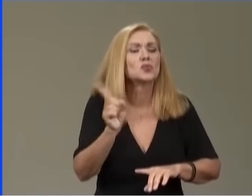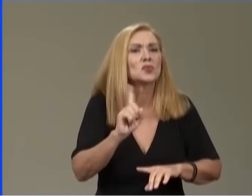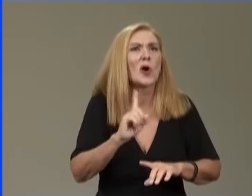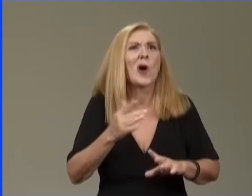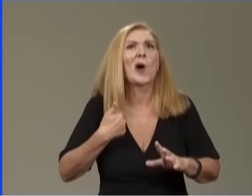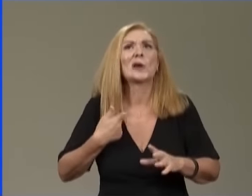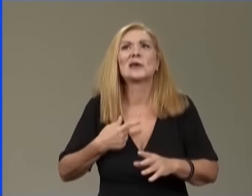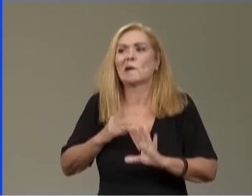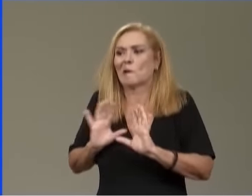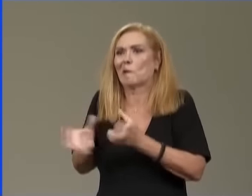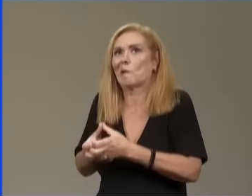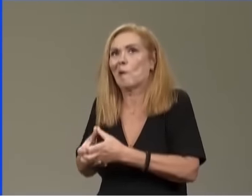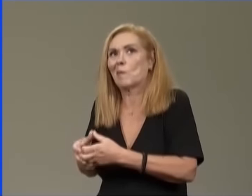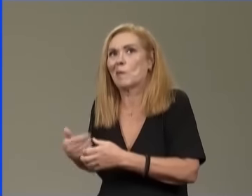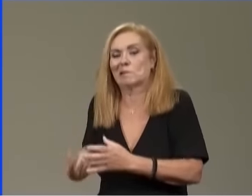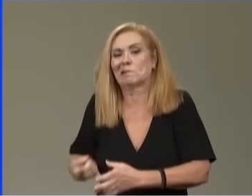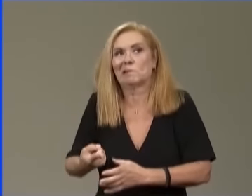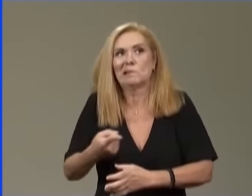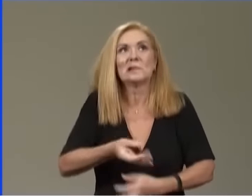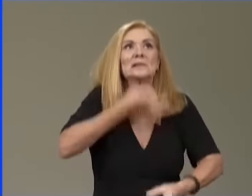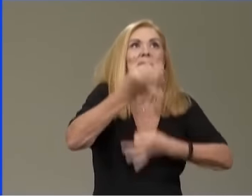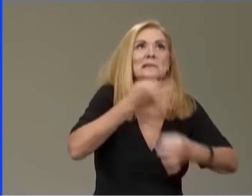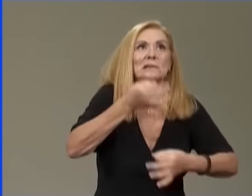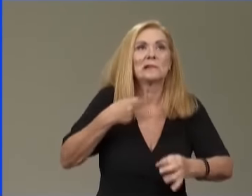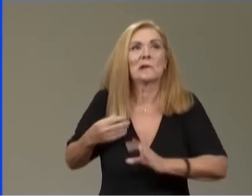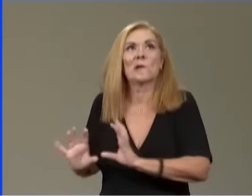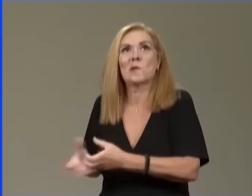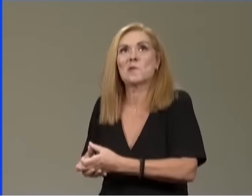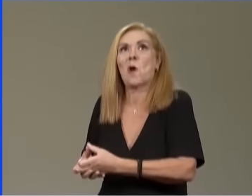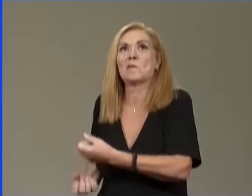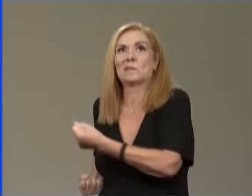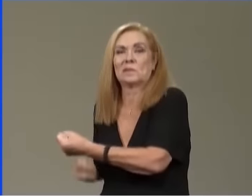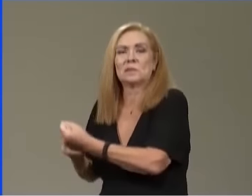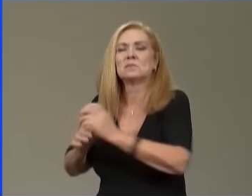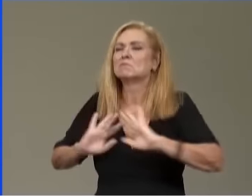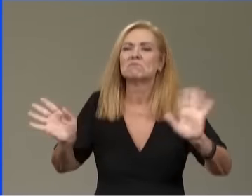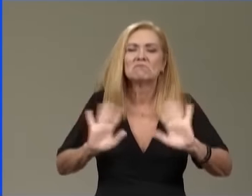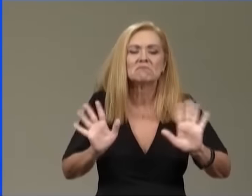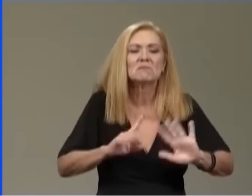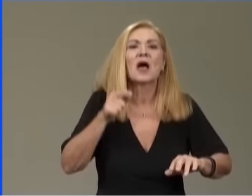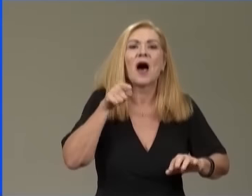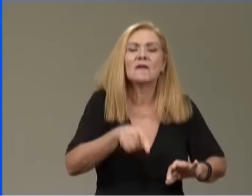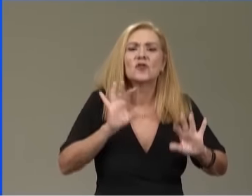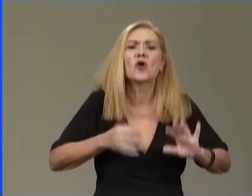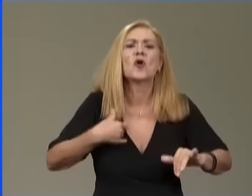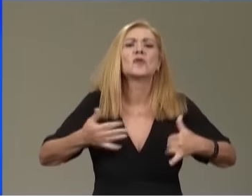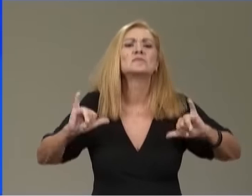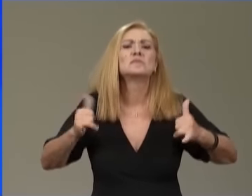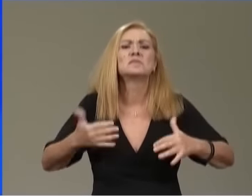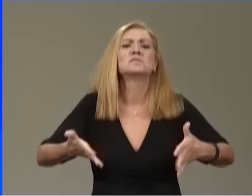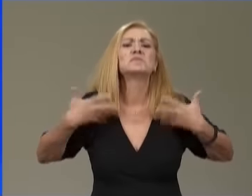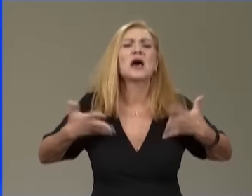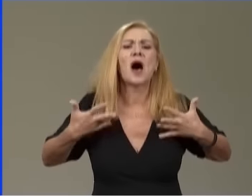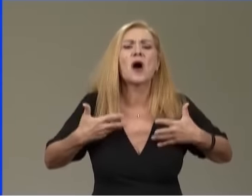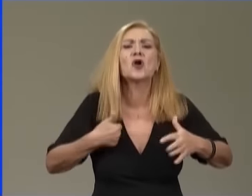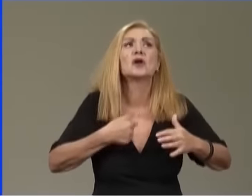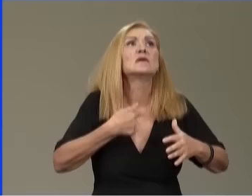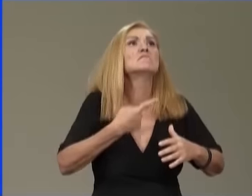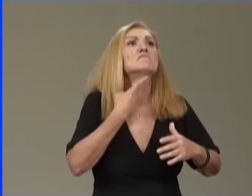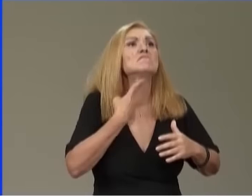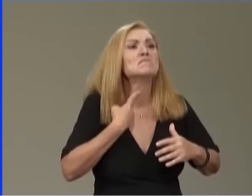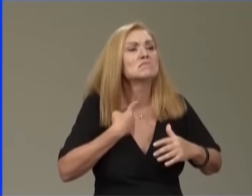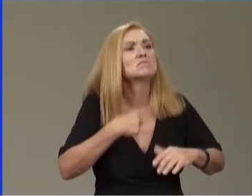κομματικό φερέφωνο, θα γίνει τελικά το κέντρο ενημέρωσης πολιτισμού και ψυχαγωγίας που θέλουμε. Μια Ελλάδα με